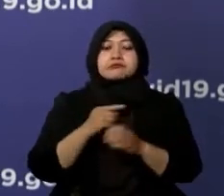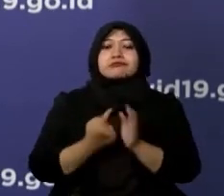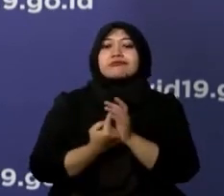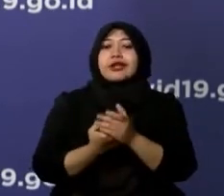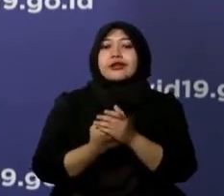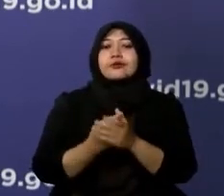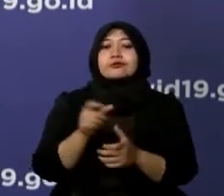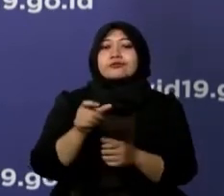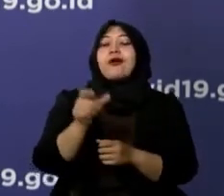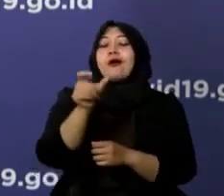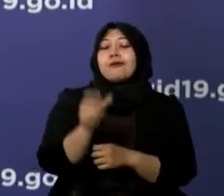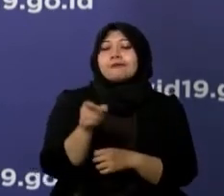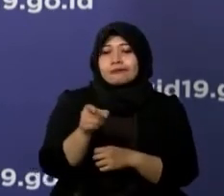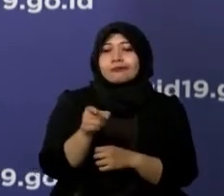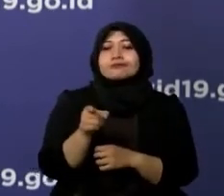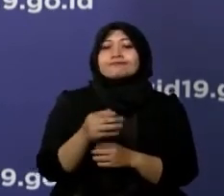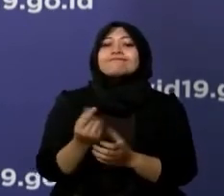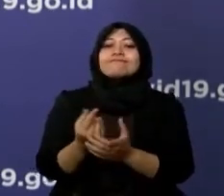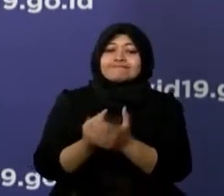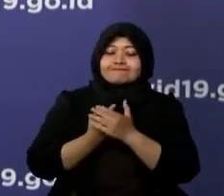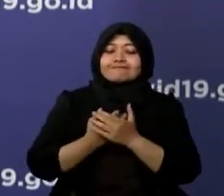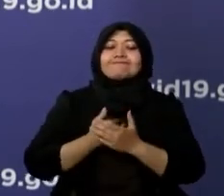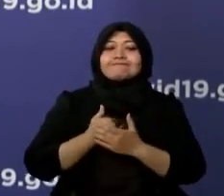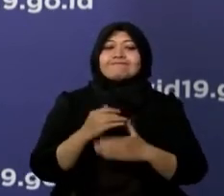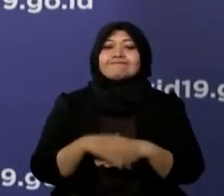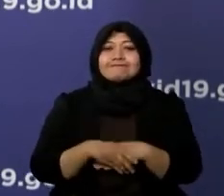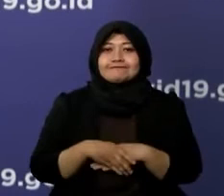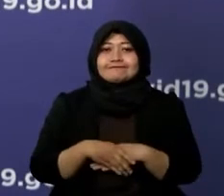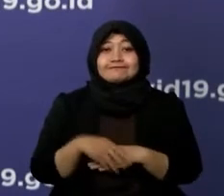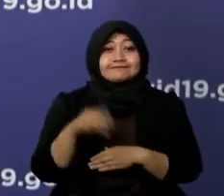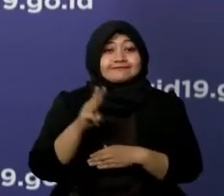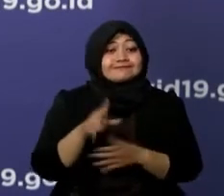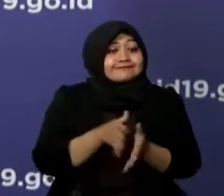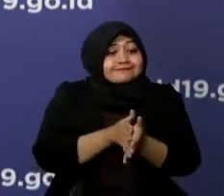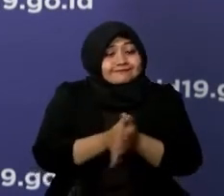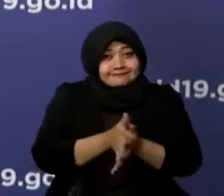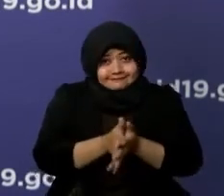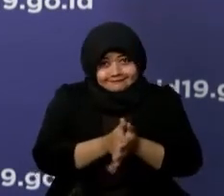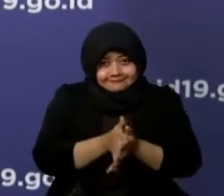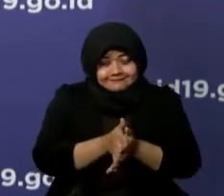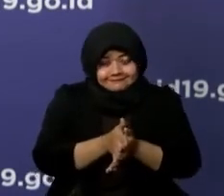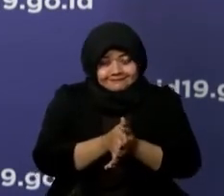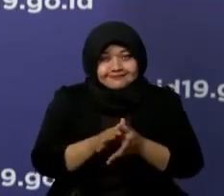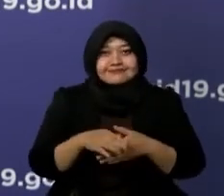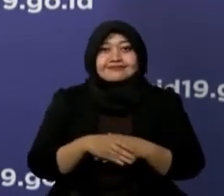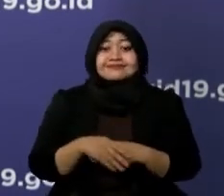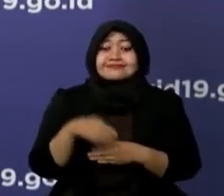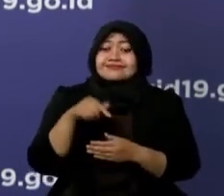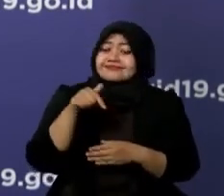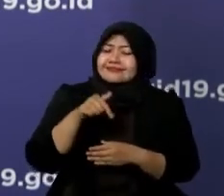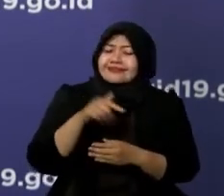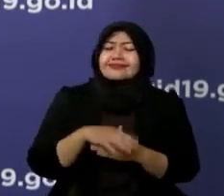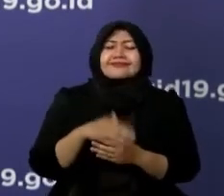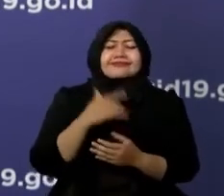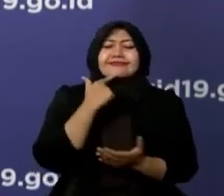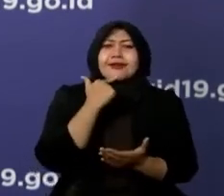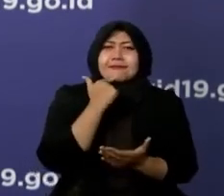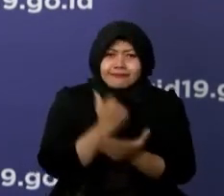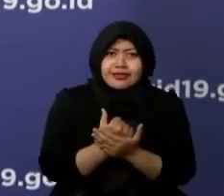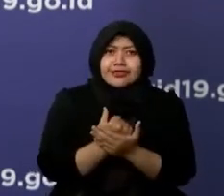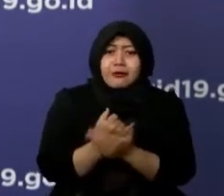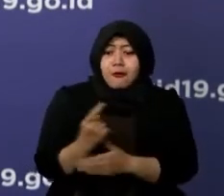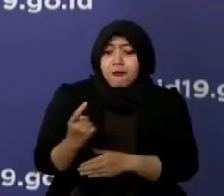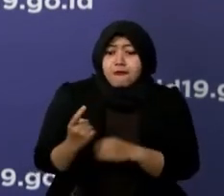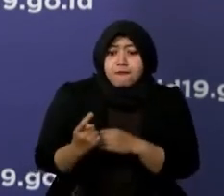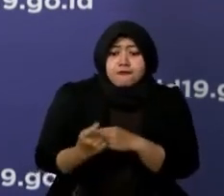melindungimu, maskermu melindungiku. Yang ketiga adalah cuci tangan. Ini sangat ampuh untuk